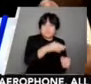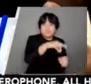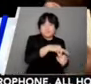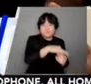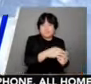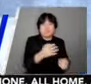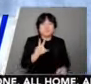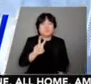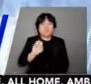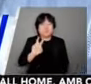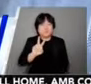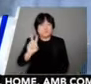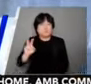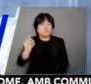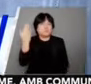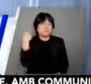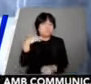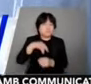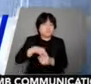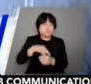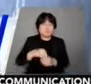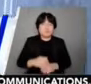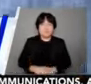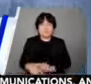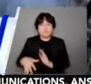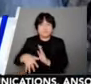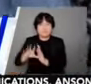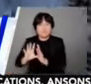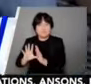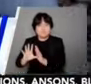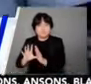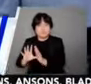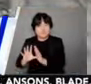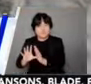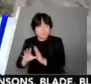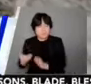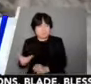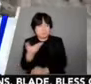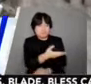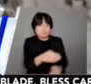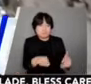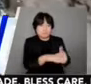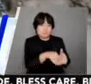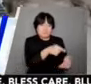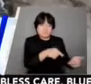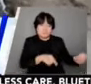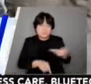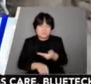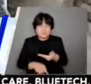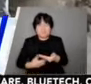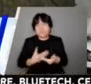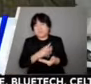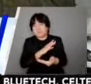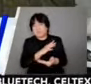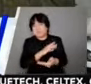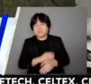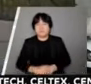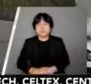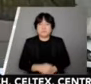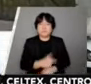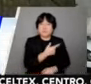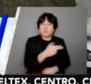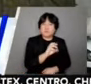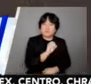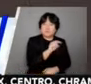2022. Hinihintay pa ng COMELEC na maghain ng counter-affidavit ang kampo ni Guo. Umapila naman si Guo sa Department of Justice